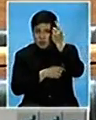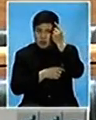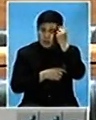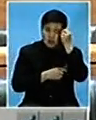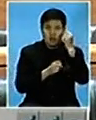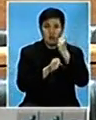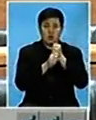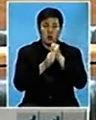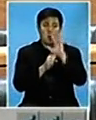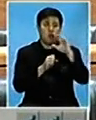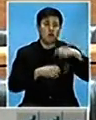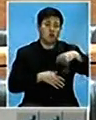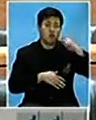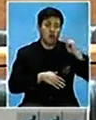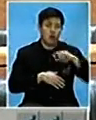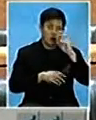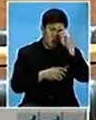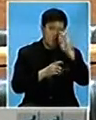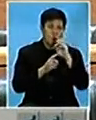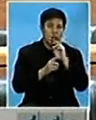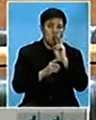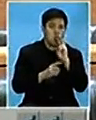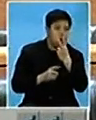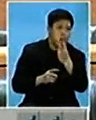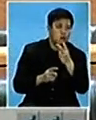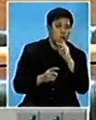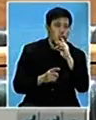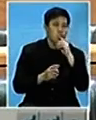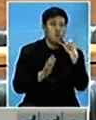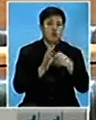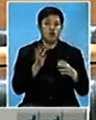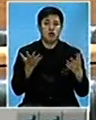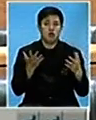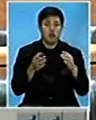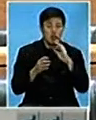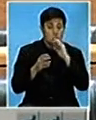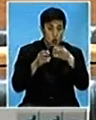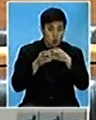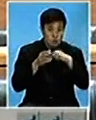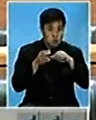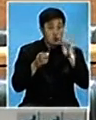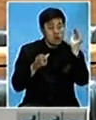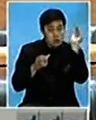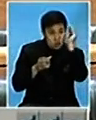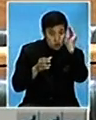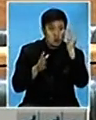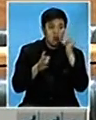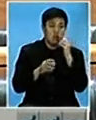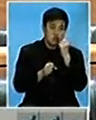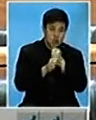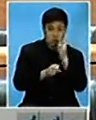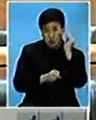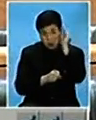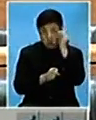จฉัยของศาลรัฐธรรมนูญไปบิดเบือนแต่ถ้าเมื่อใดท่านบอกว่าบุคคลเหล่านี้เชื่อถือ